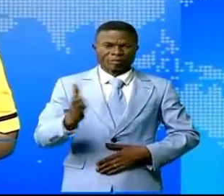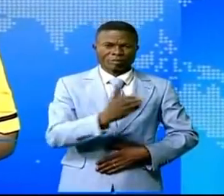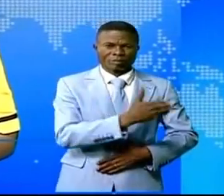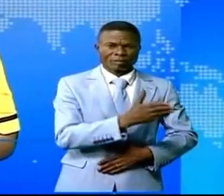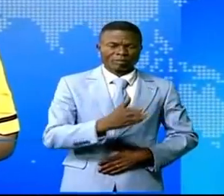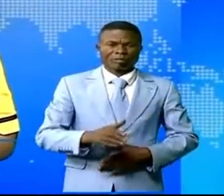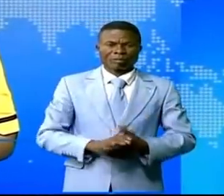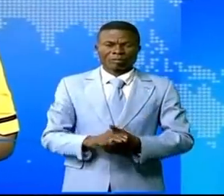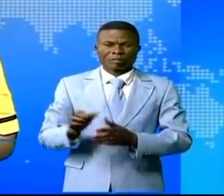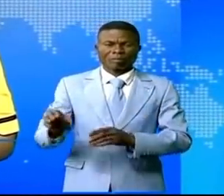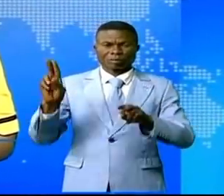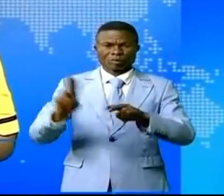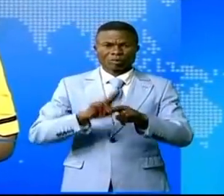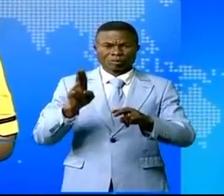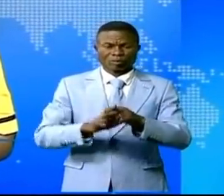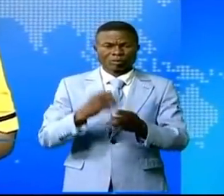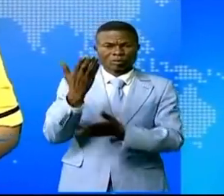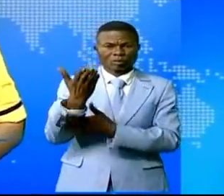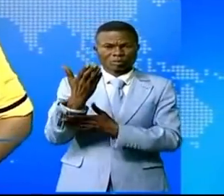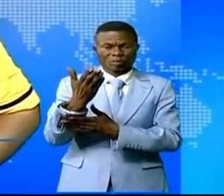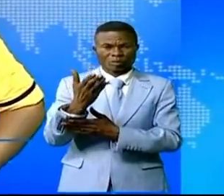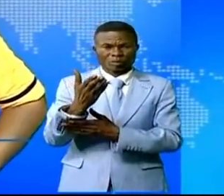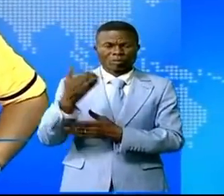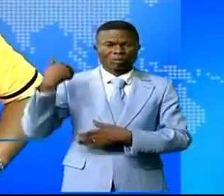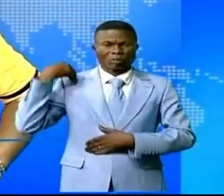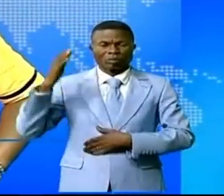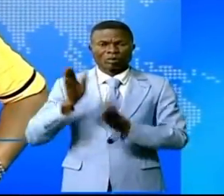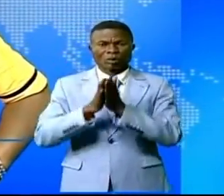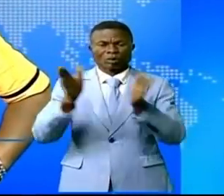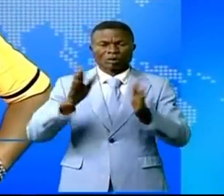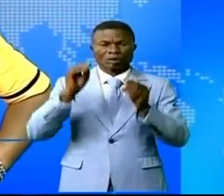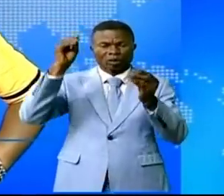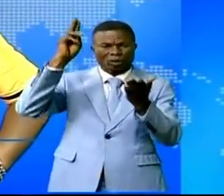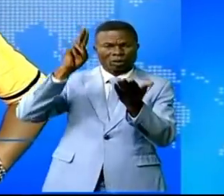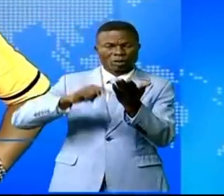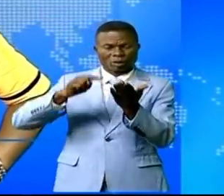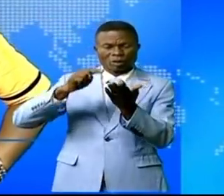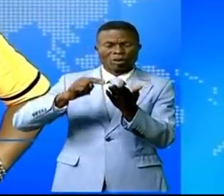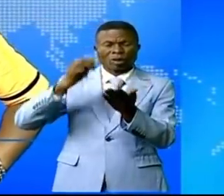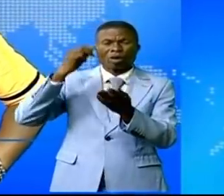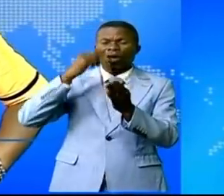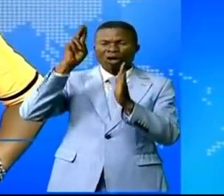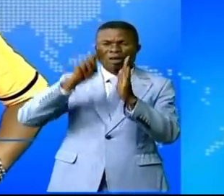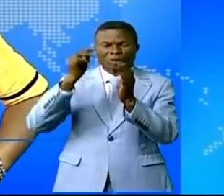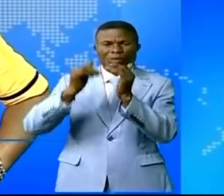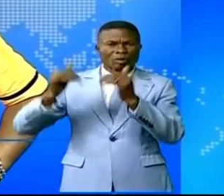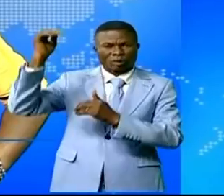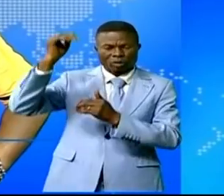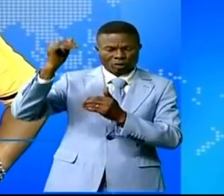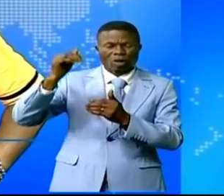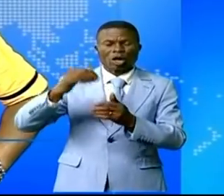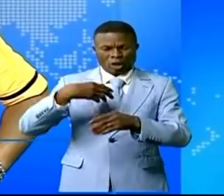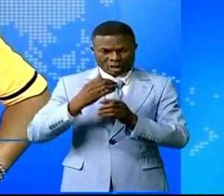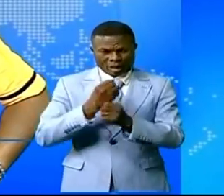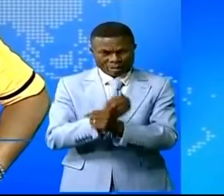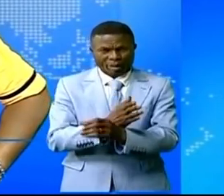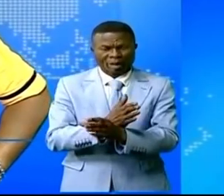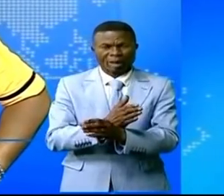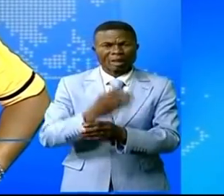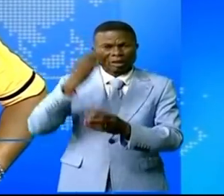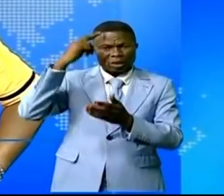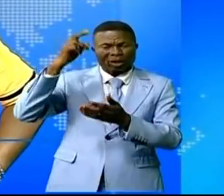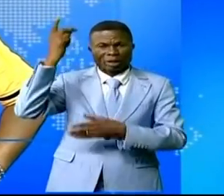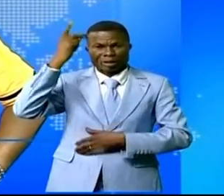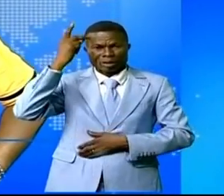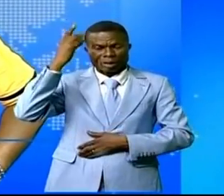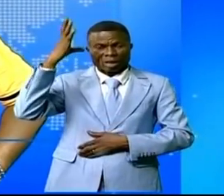La mise en pratique des recommandations des États généraux de l'enseignement supérieur est déjà opérationnelle à l'Université de Kinshasa.